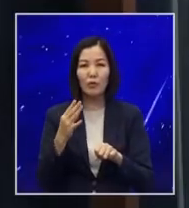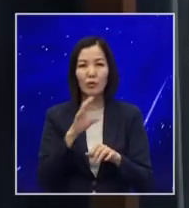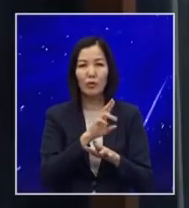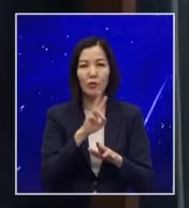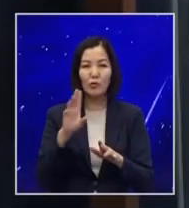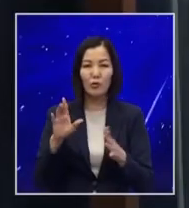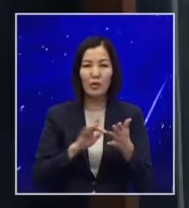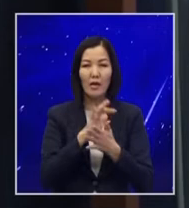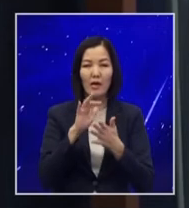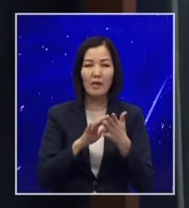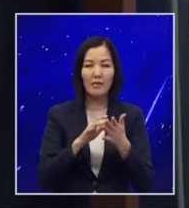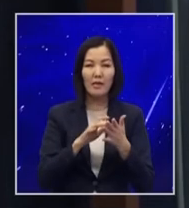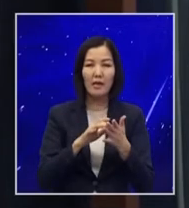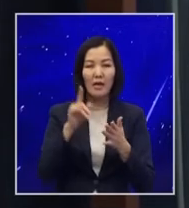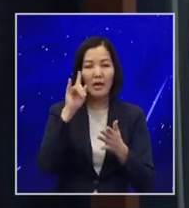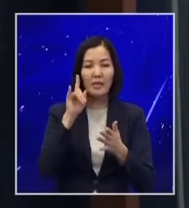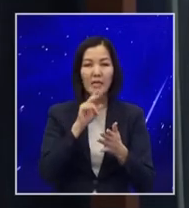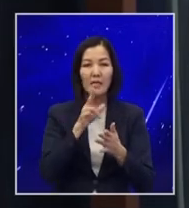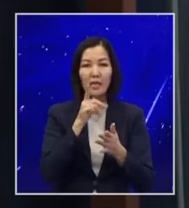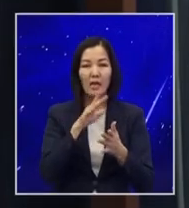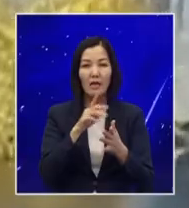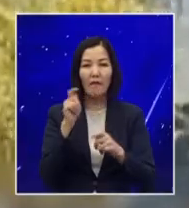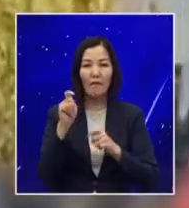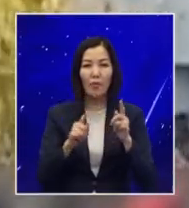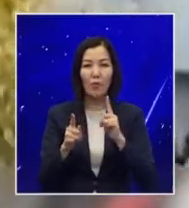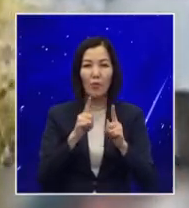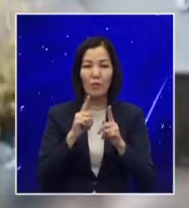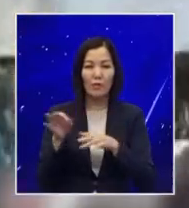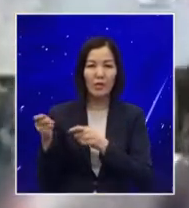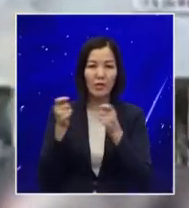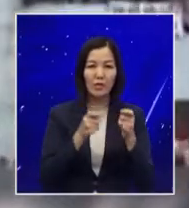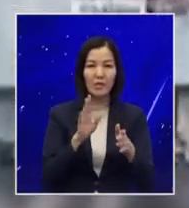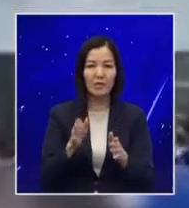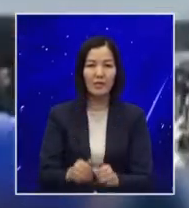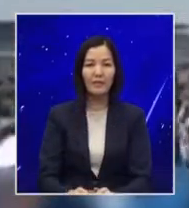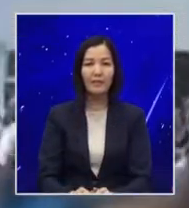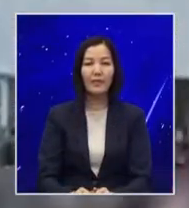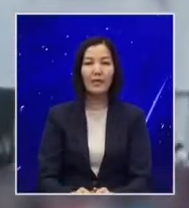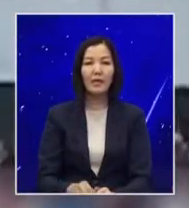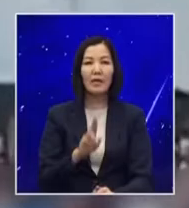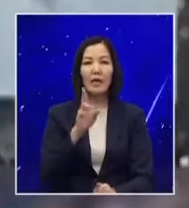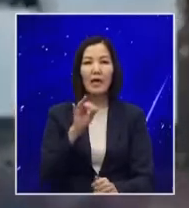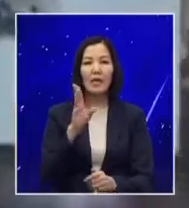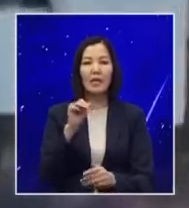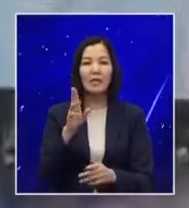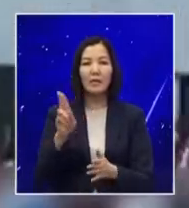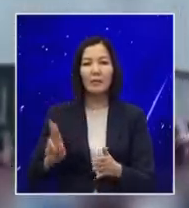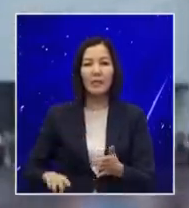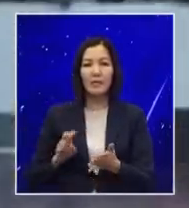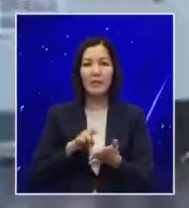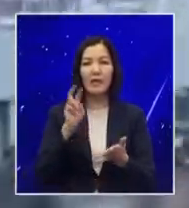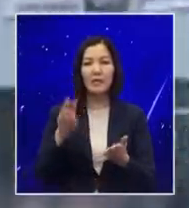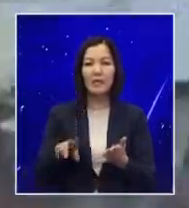Нұр-Сұлтанда өтетін Қазақстан-Корей форумына жеткізіледі. Кыргызстан президенті отставкаға кетті.